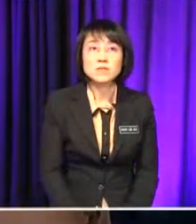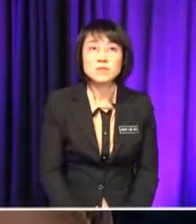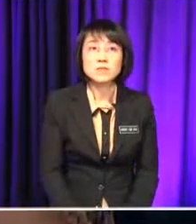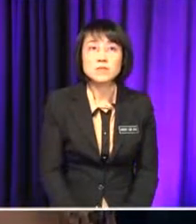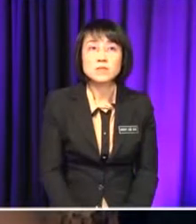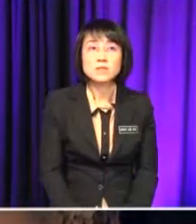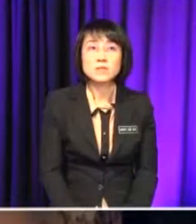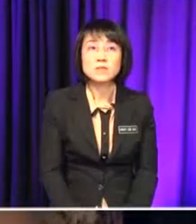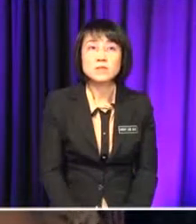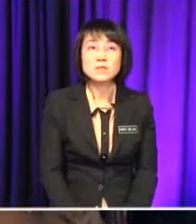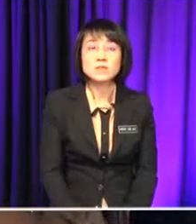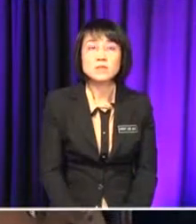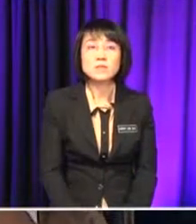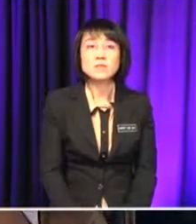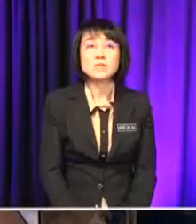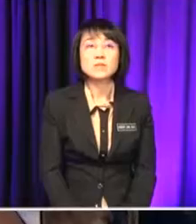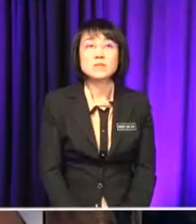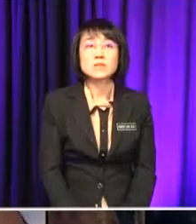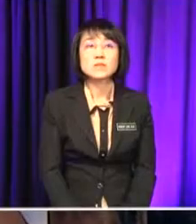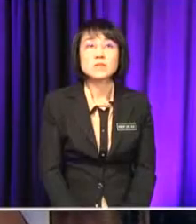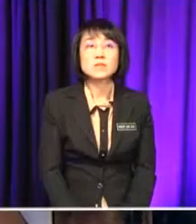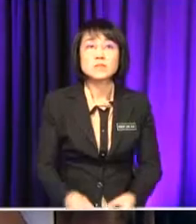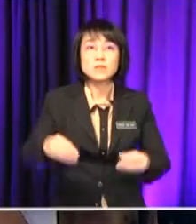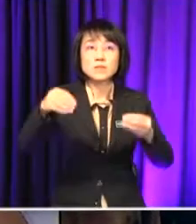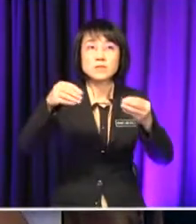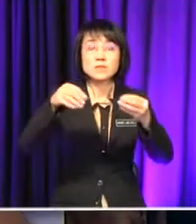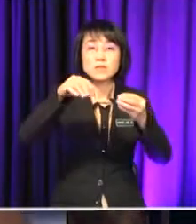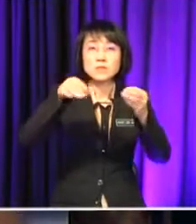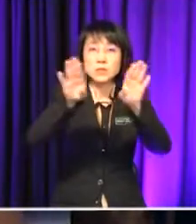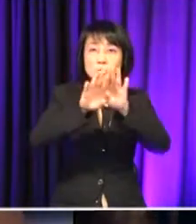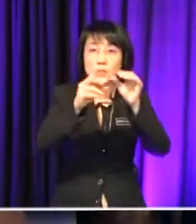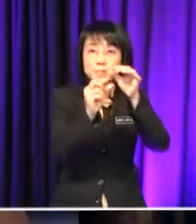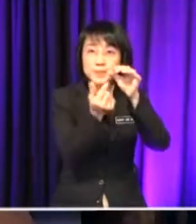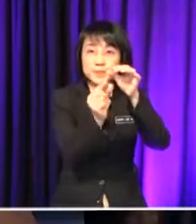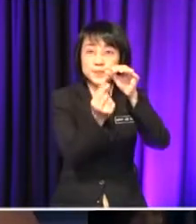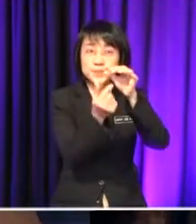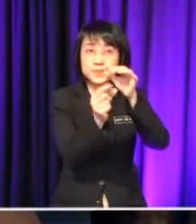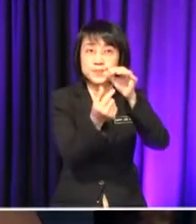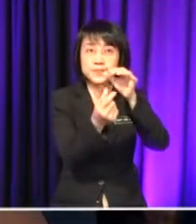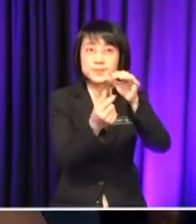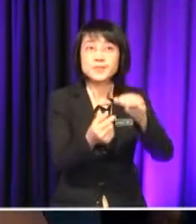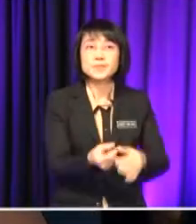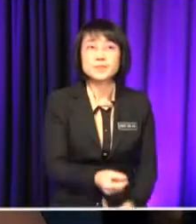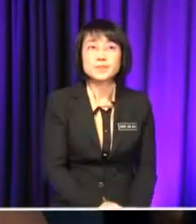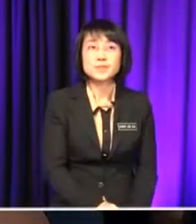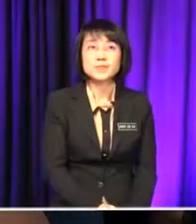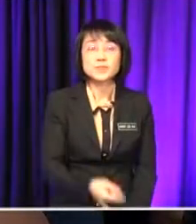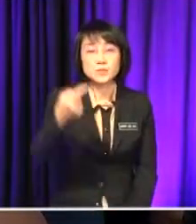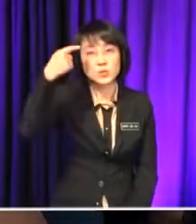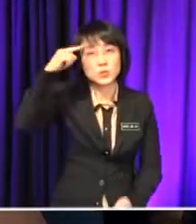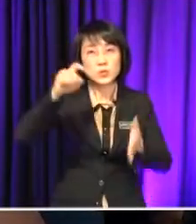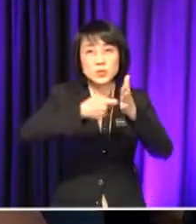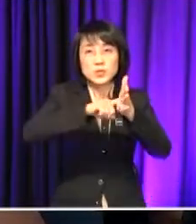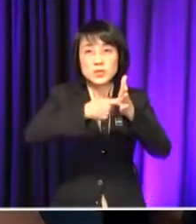masukkan. Okey. Dan kita pulaskan. Dia akan menjadi lock.